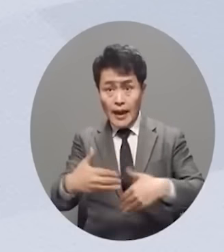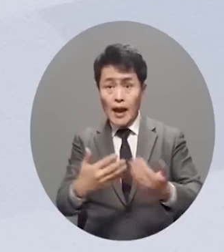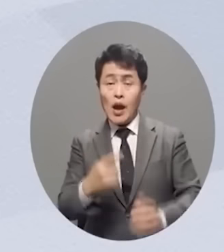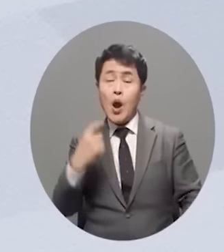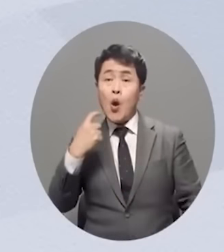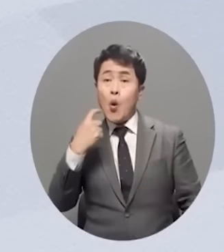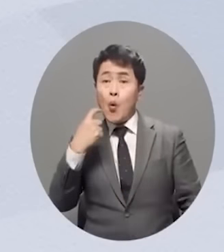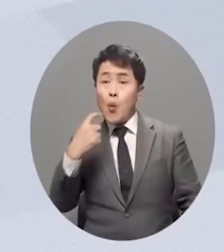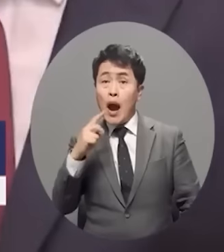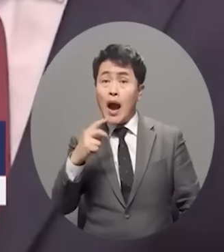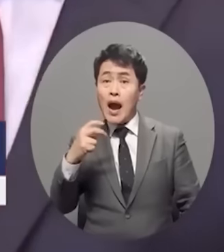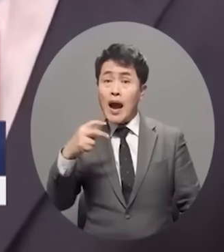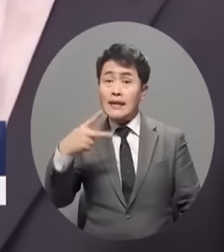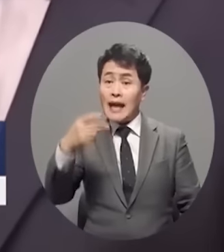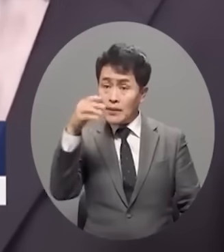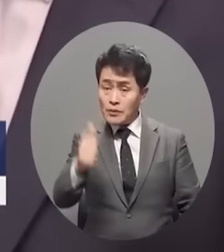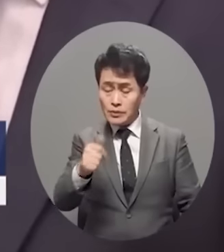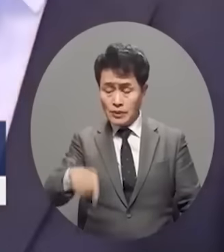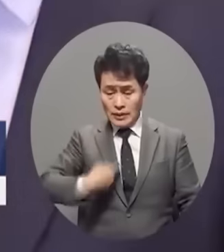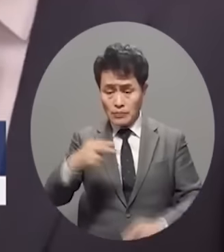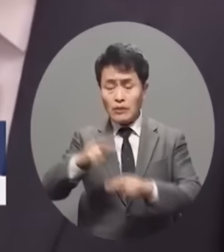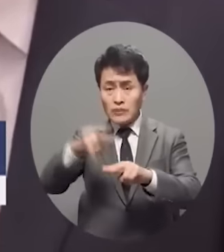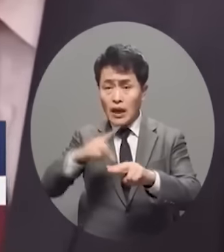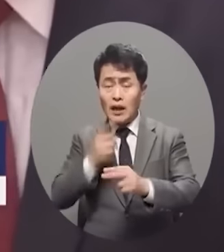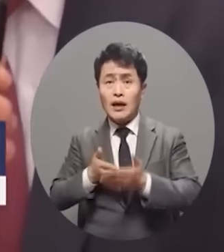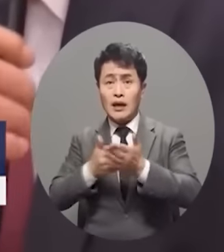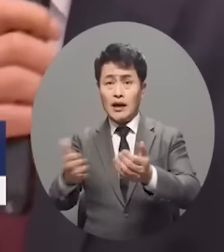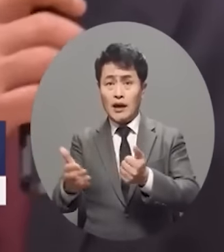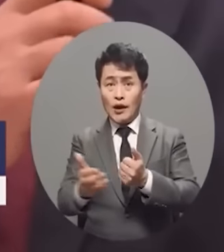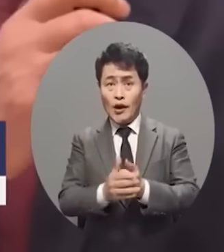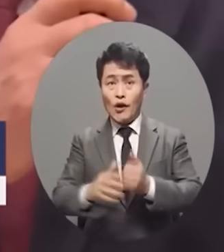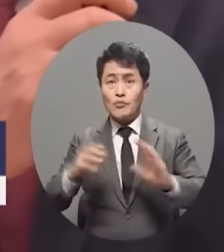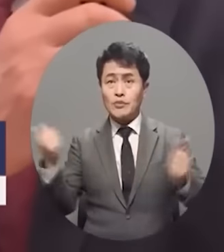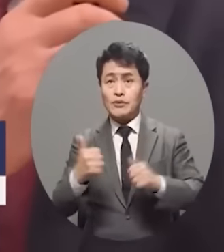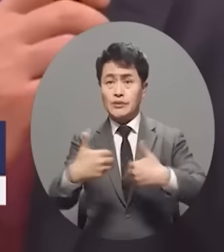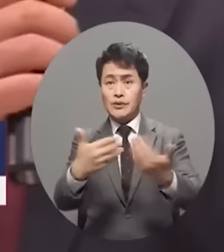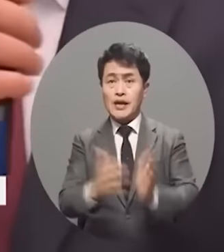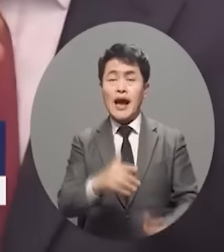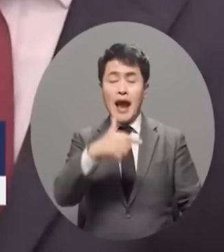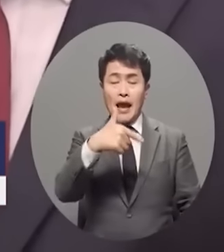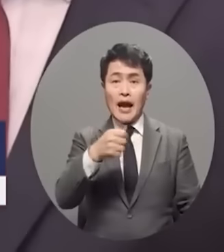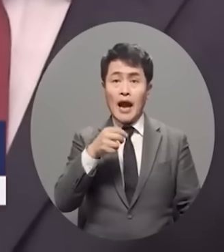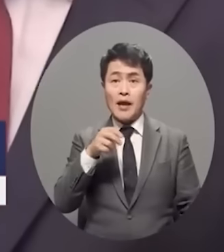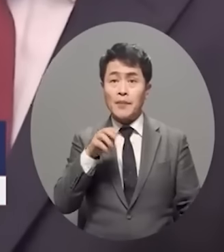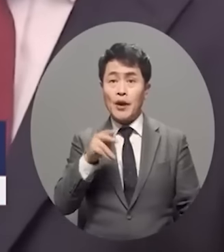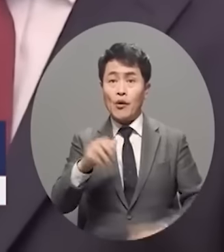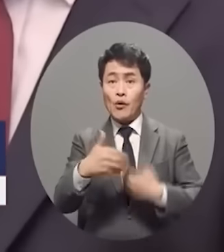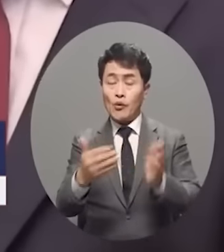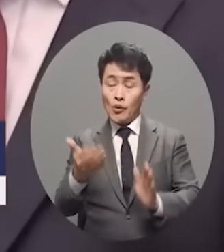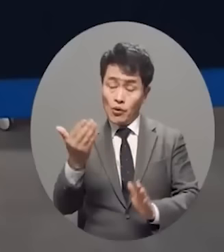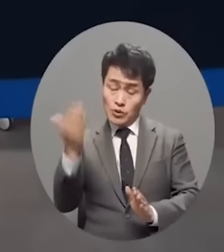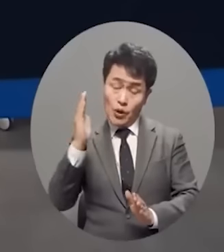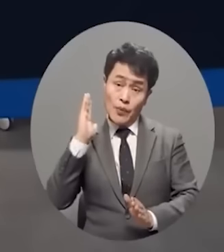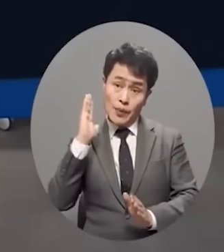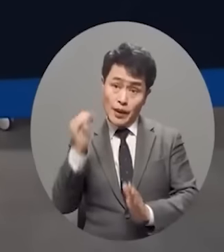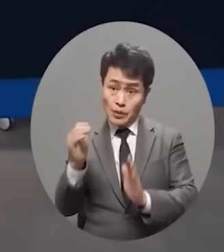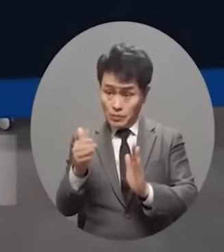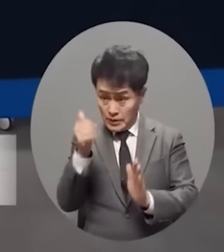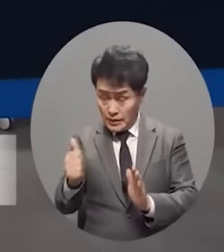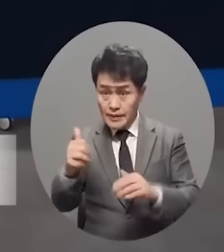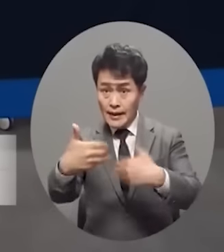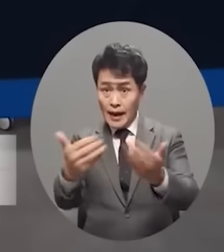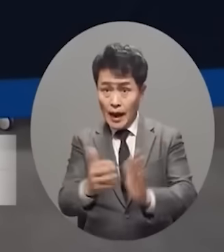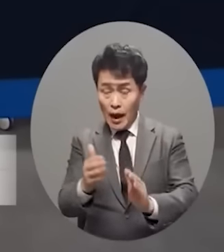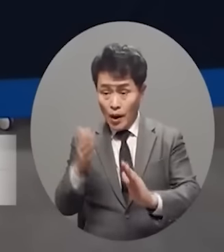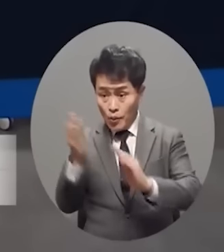바란다고 직격했습니다. 국민의힘은 경북 구미을 후보로 강명구 전 대통령실 비서관을 확정하고 공천이